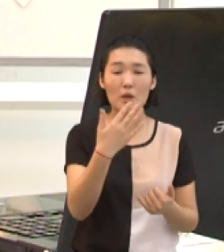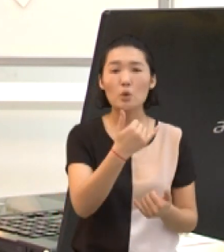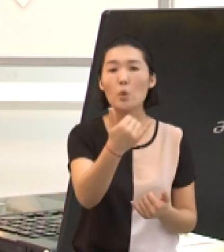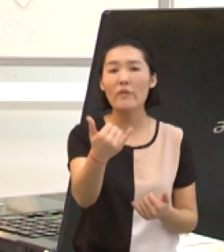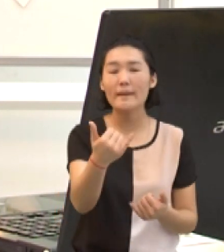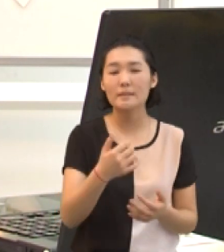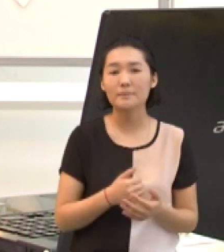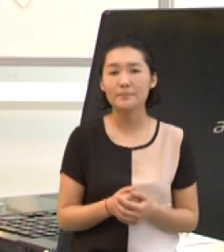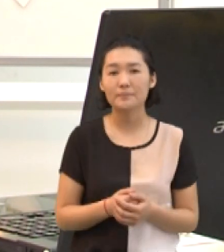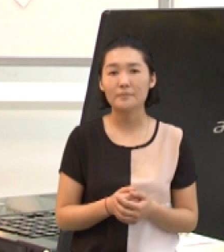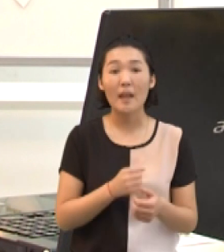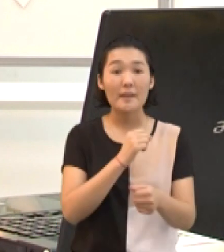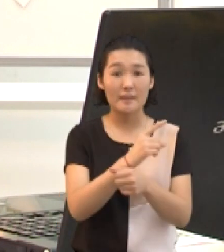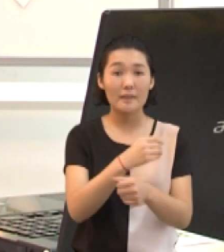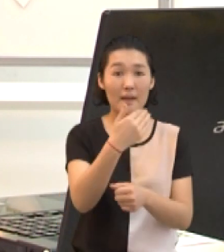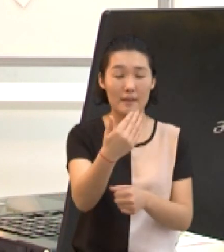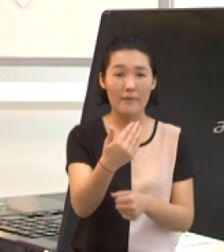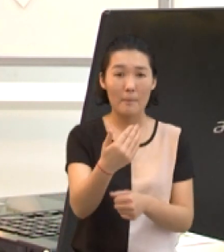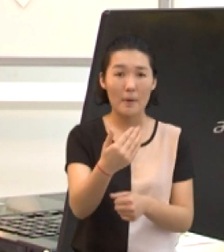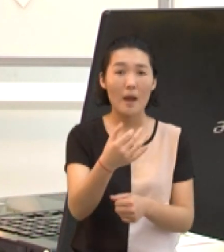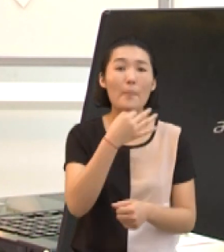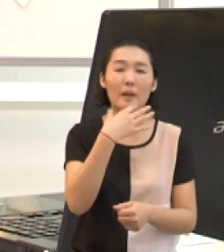вас, задания вам